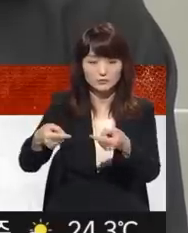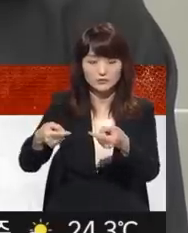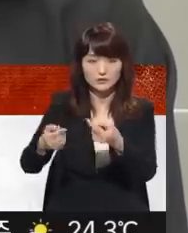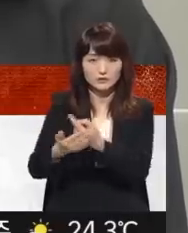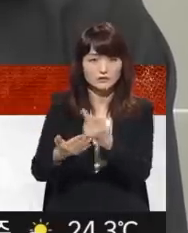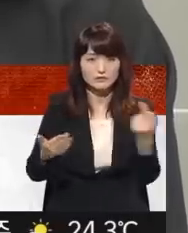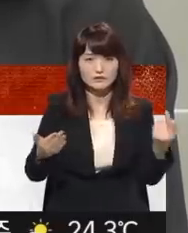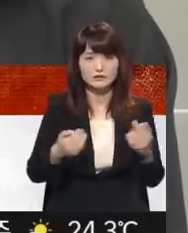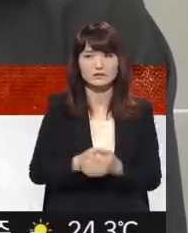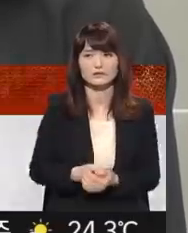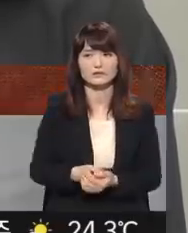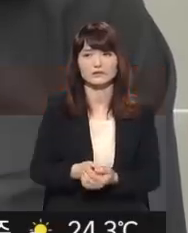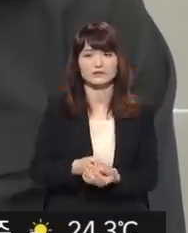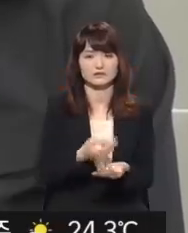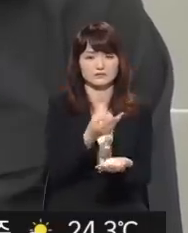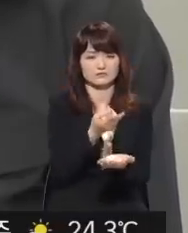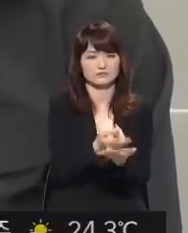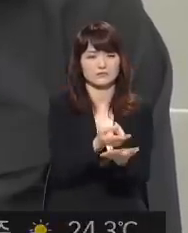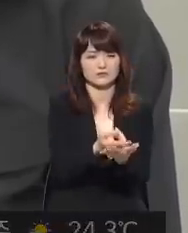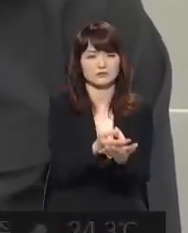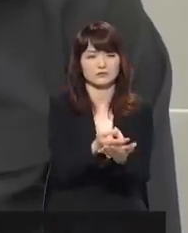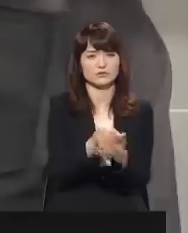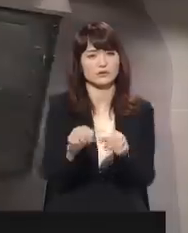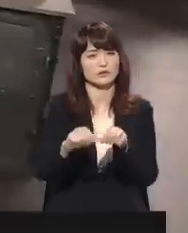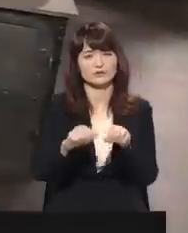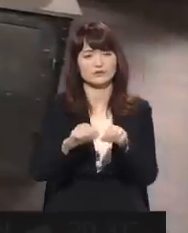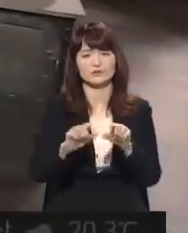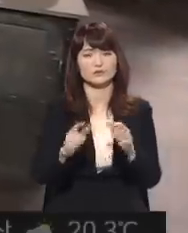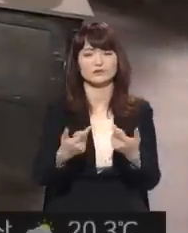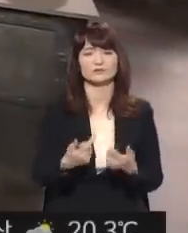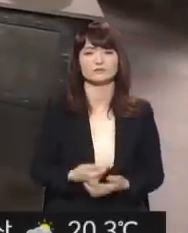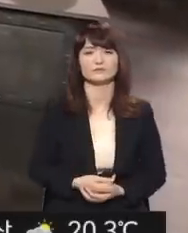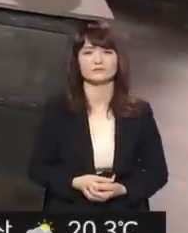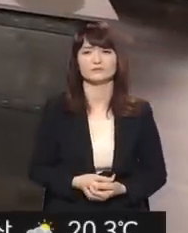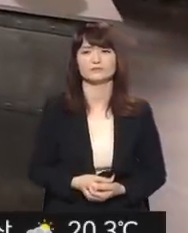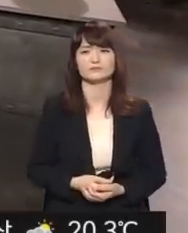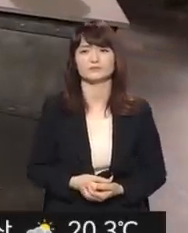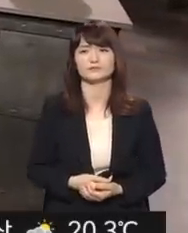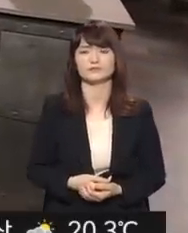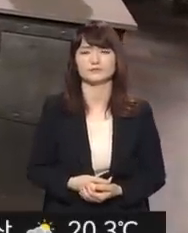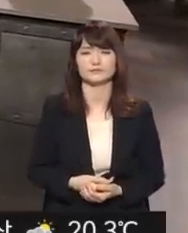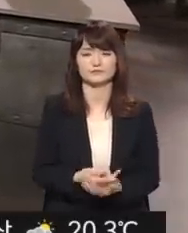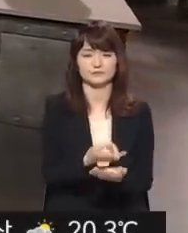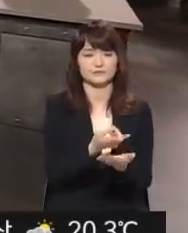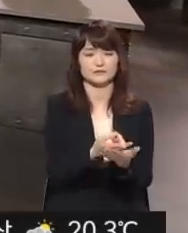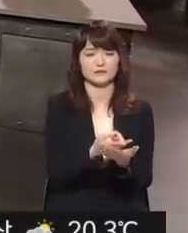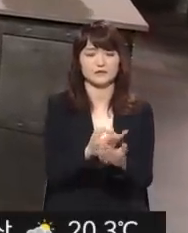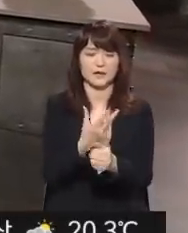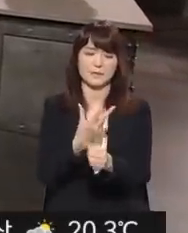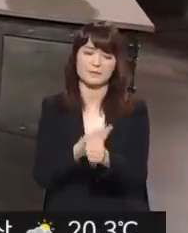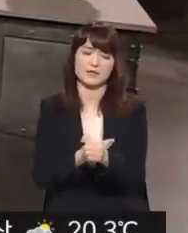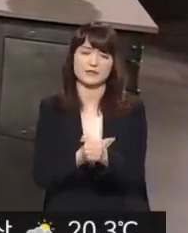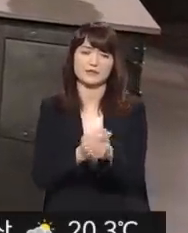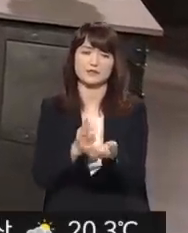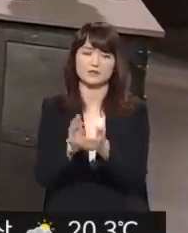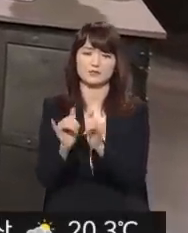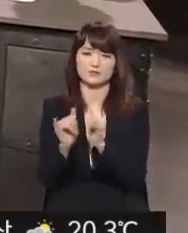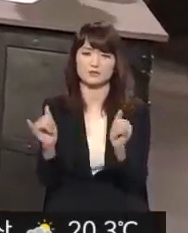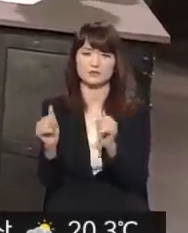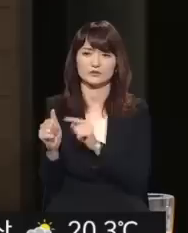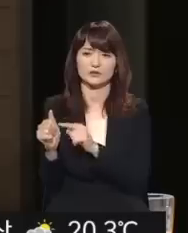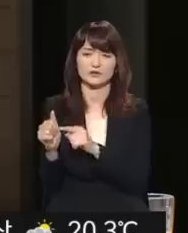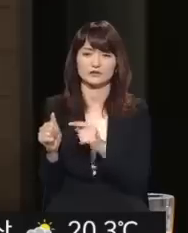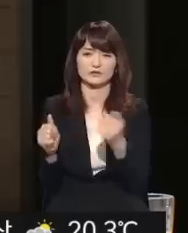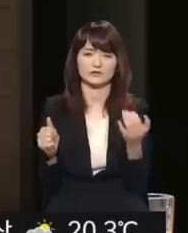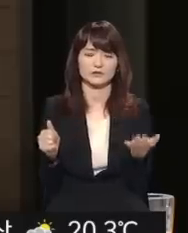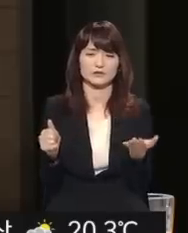때에 올려놓고 할 행동은 아니라고 봅니다 자 마취가 자리를 많이 비우는 모습을 보였다라고 지금